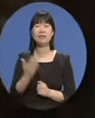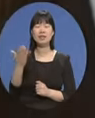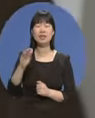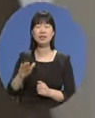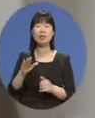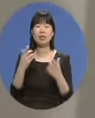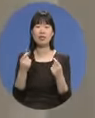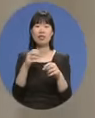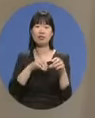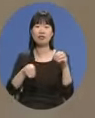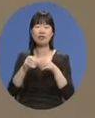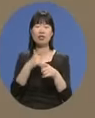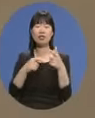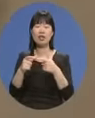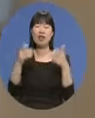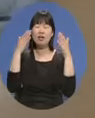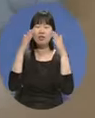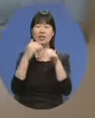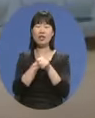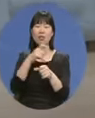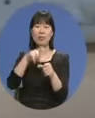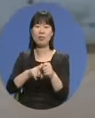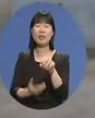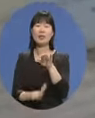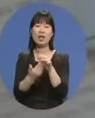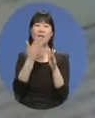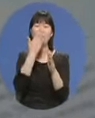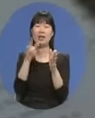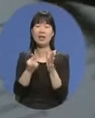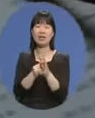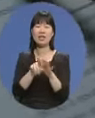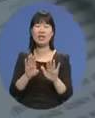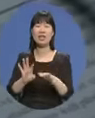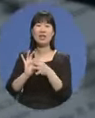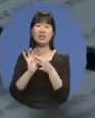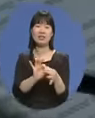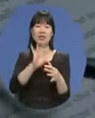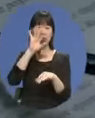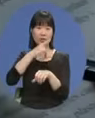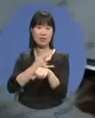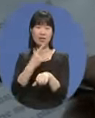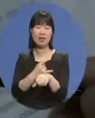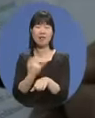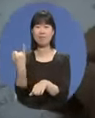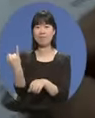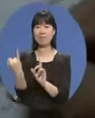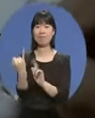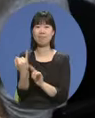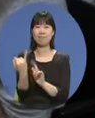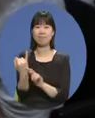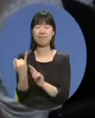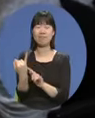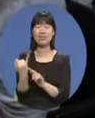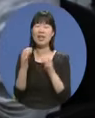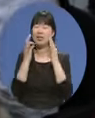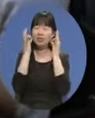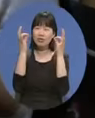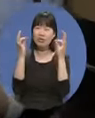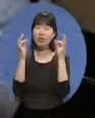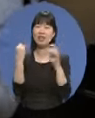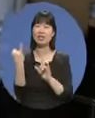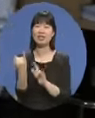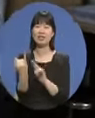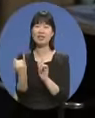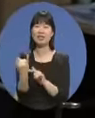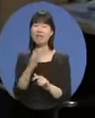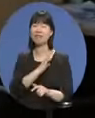하지만 그럴수록 더욱 집중해서 목표를 달성할 수 있도록 계속 연습을 해나간 혜진이. 노력은